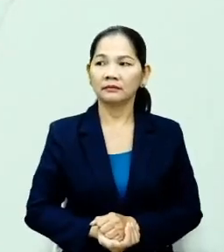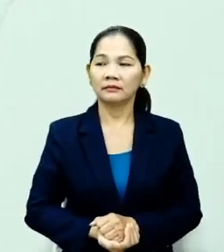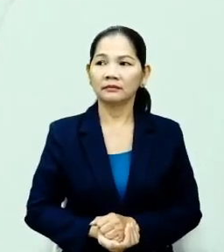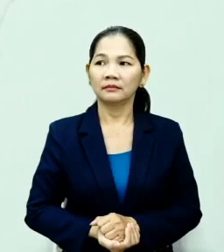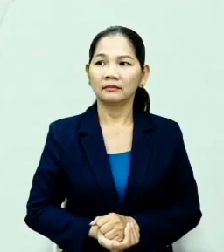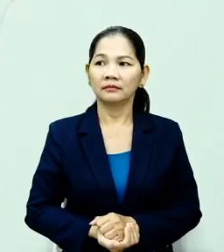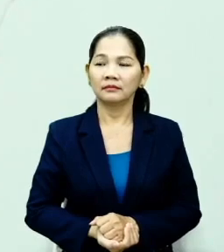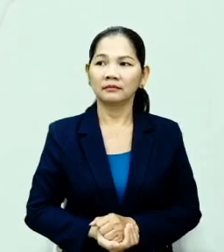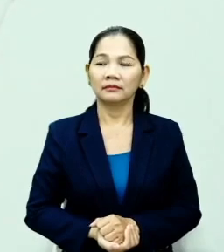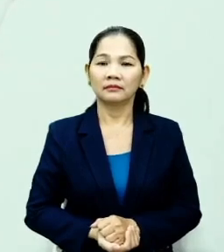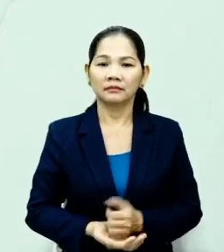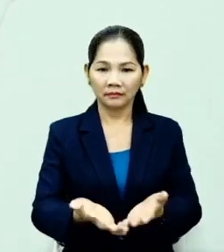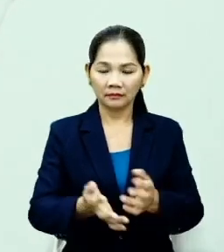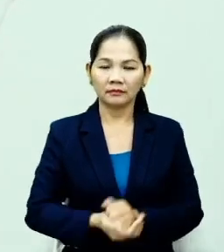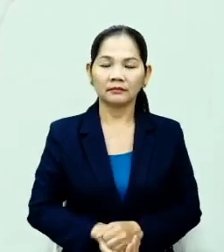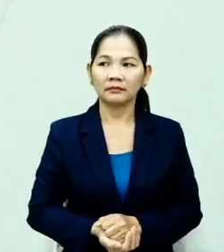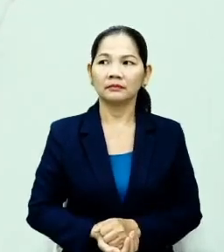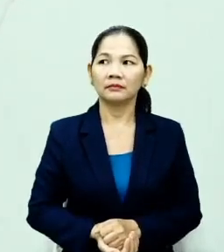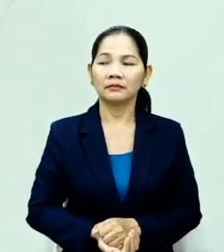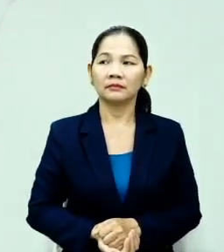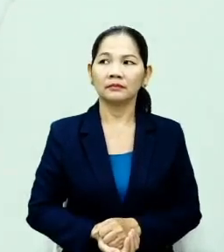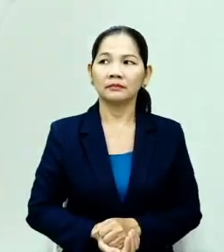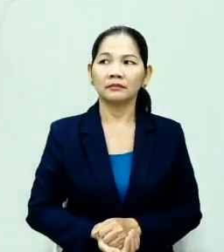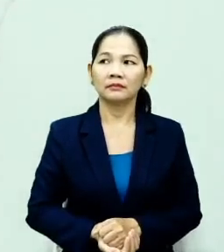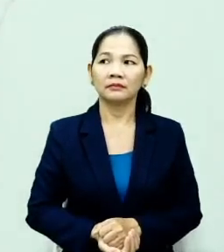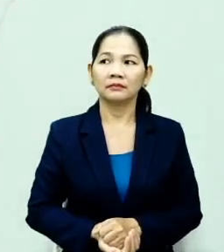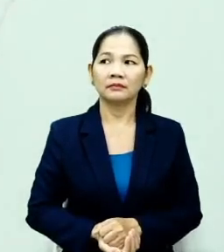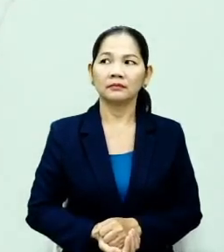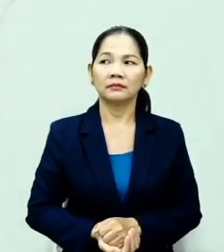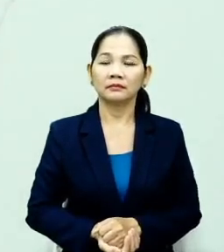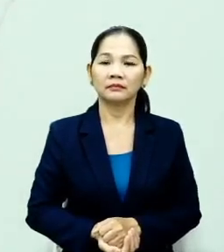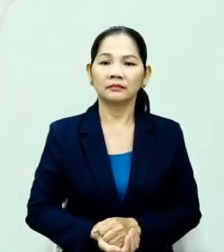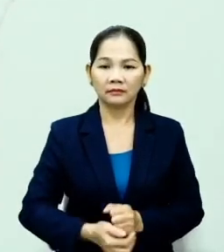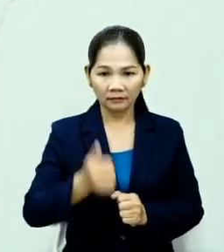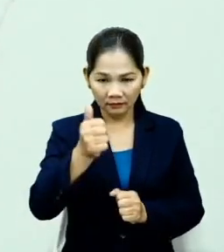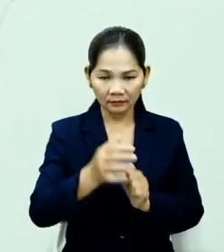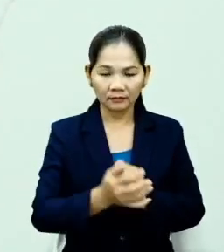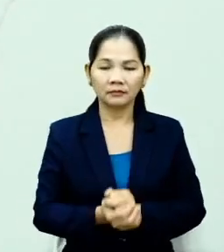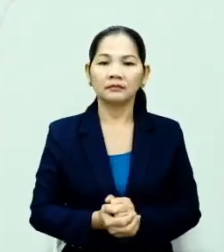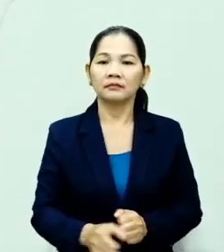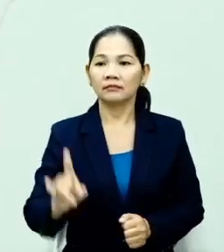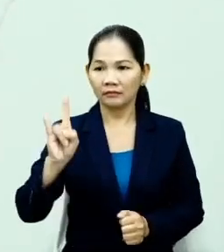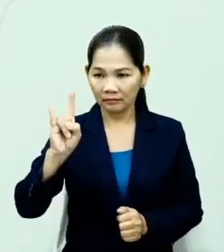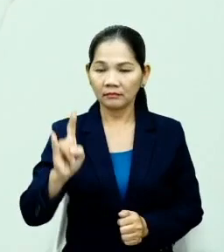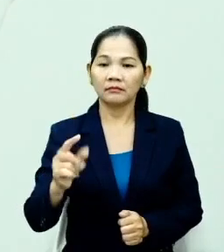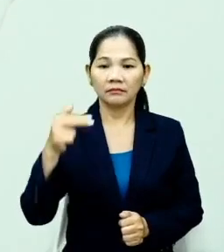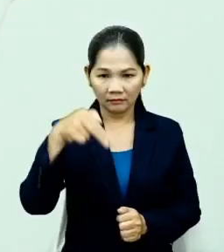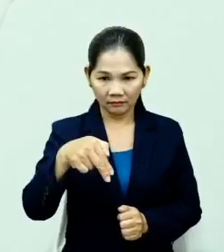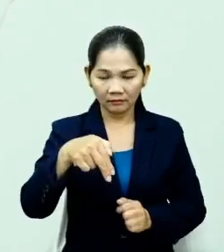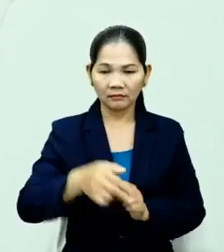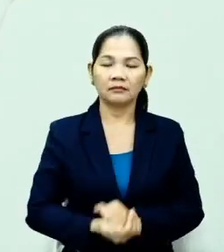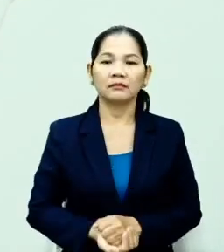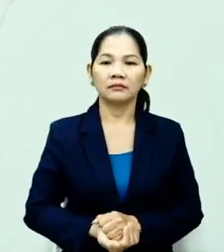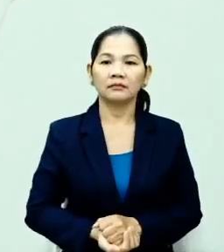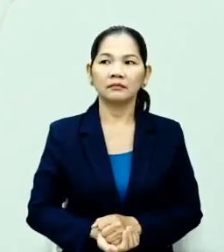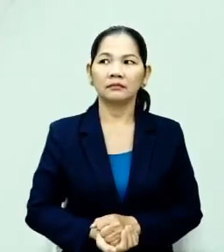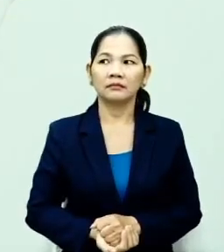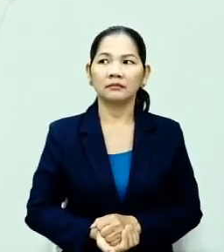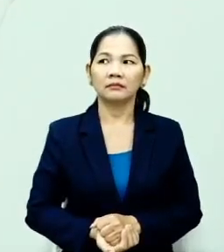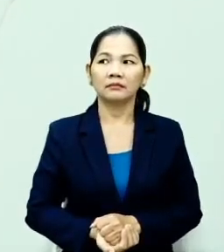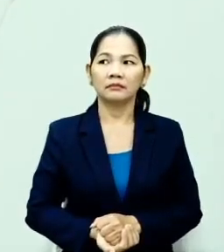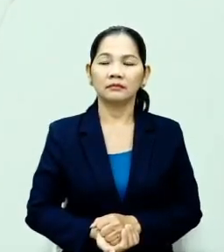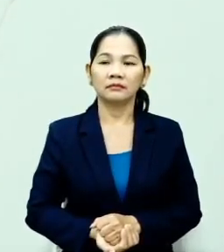số để khuôn ấy. Chà, lọ nà mặt tế miên số đám. Chà, số đám mặt tổ nà